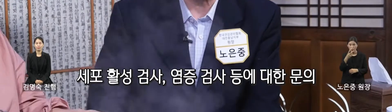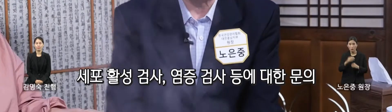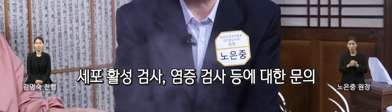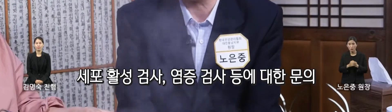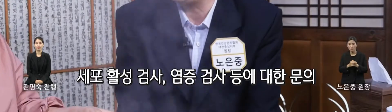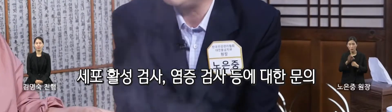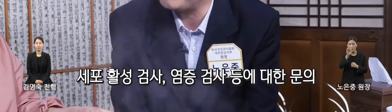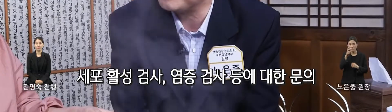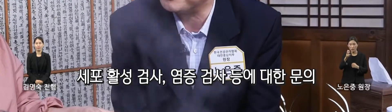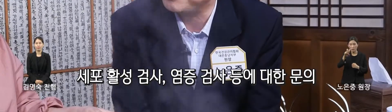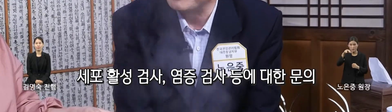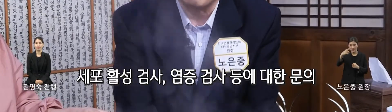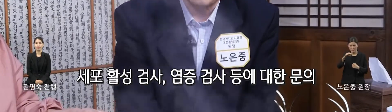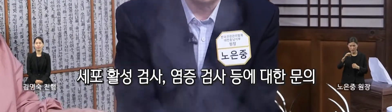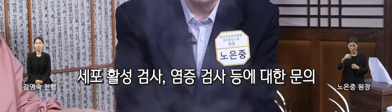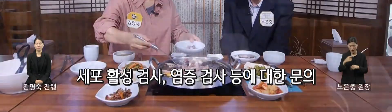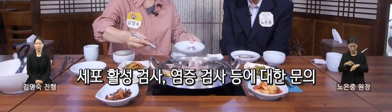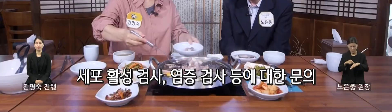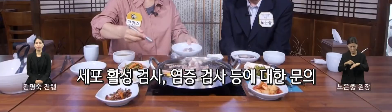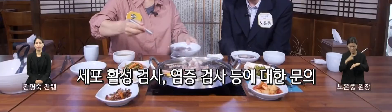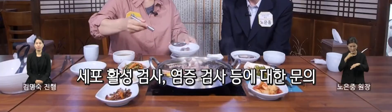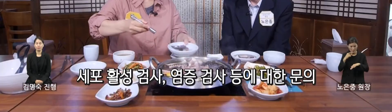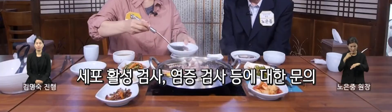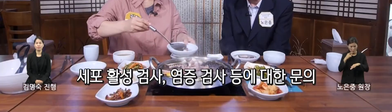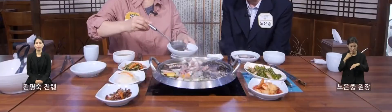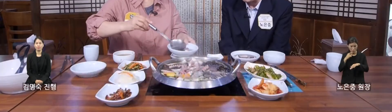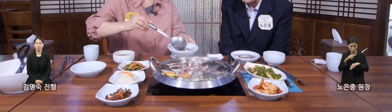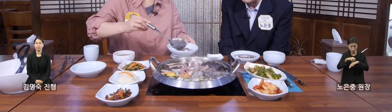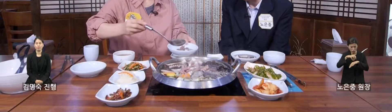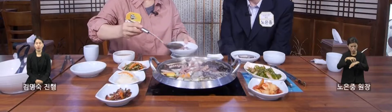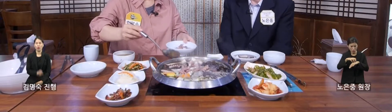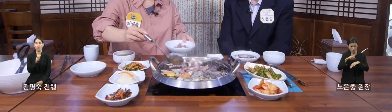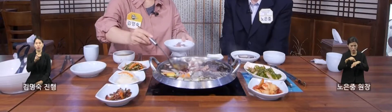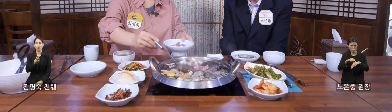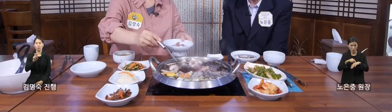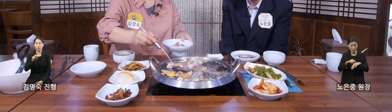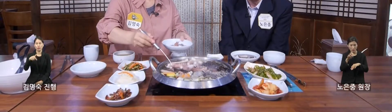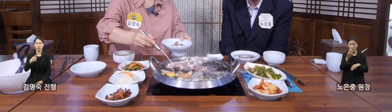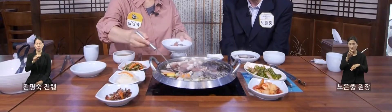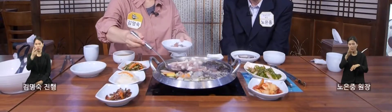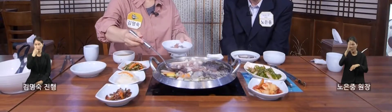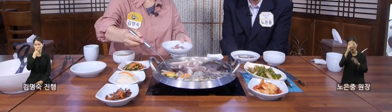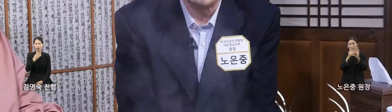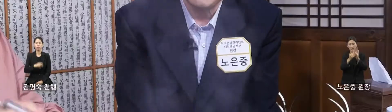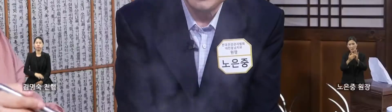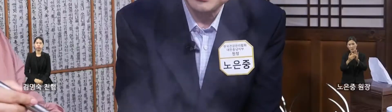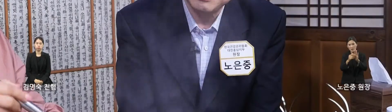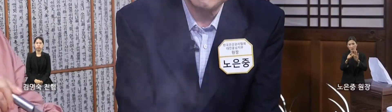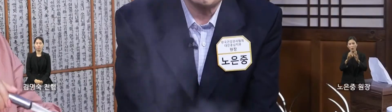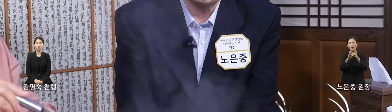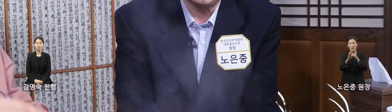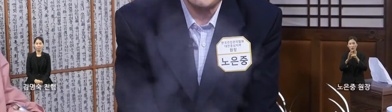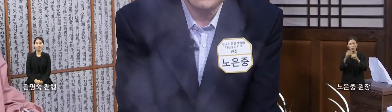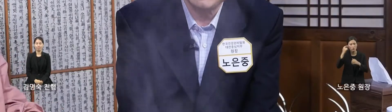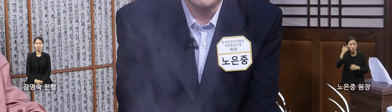염증 검사를 많이 해달라고 하셔요. 염증 검사, 염증이 면역 방기된다 이제 이런 내용들을 많이 들으시고 근데 저는 이제 제가